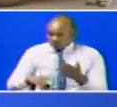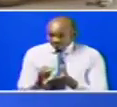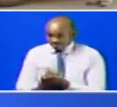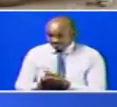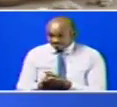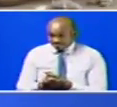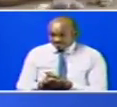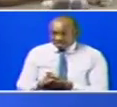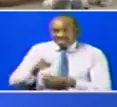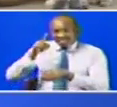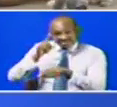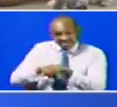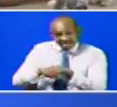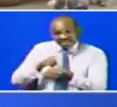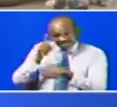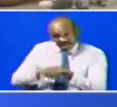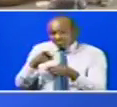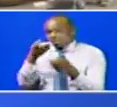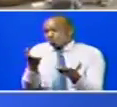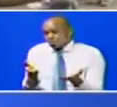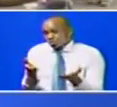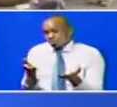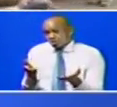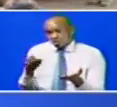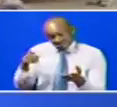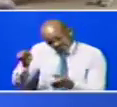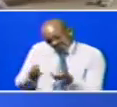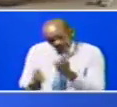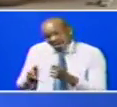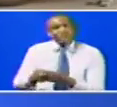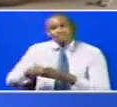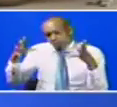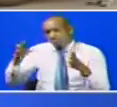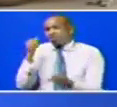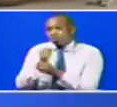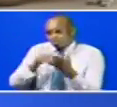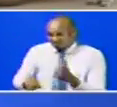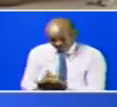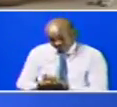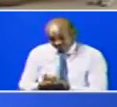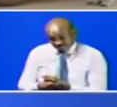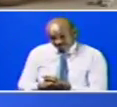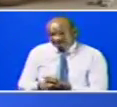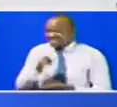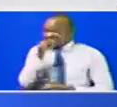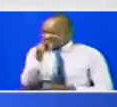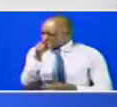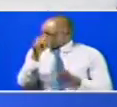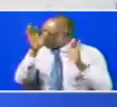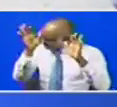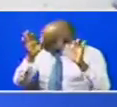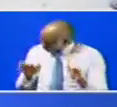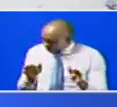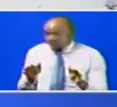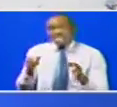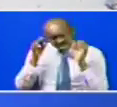je, unapo experience ama unapopata mpasuko wa gurudumu wakati ukiendesha gari. Na by the way, hiyo ni kitu muhimu sana kwa sababu kama